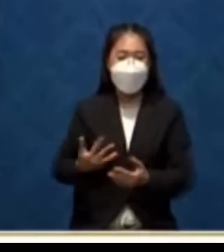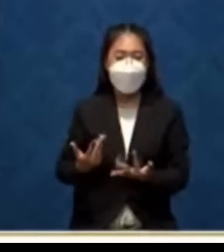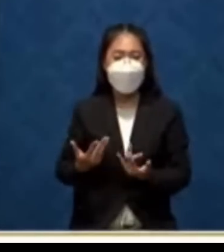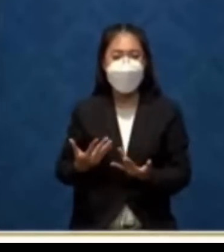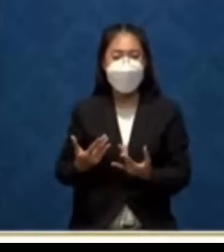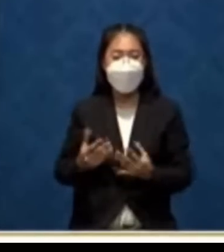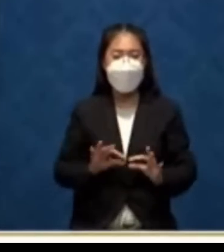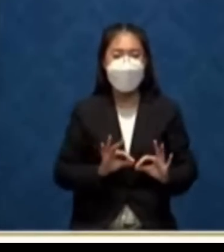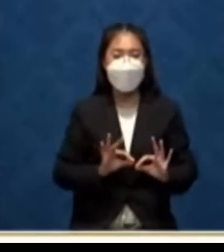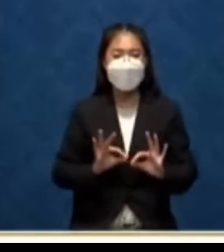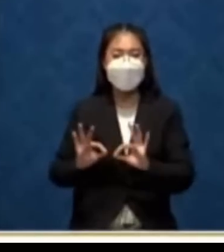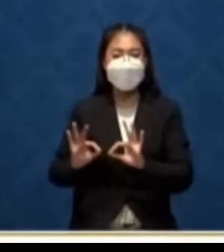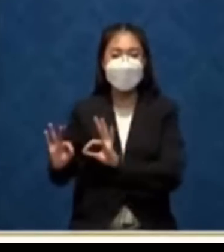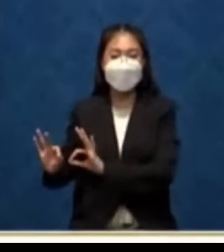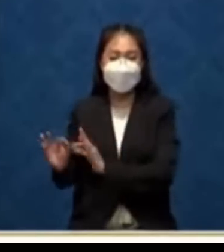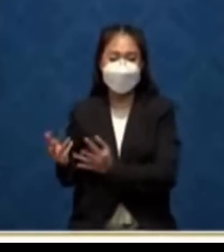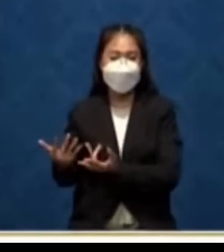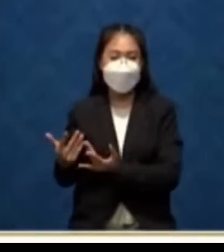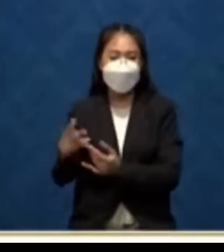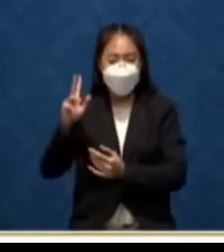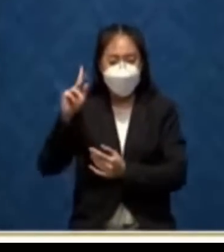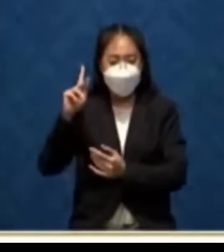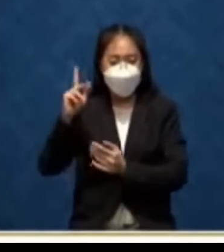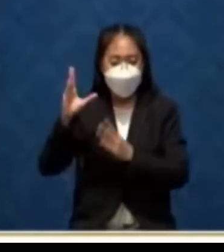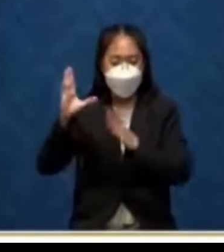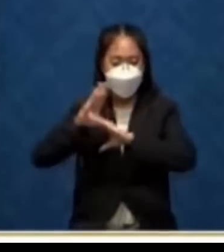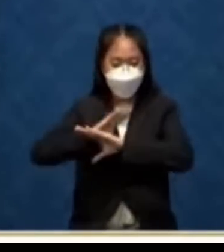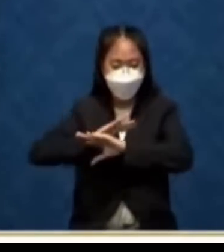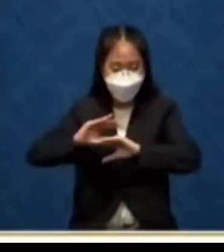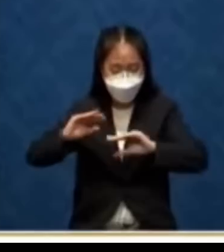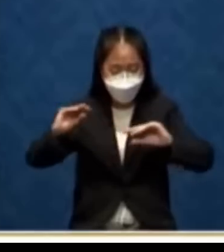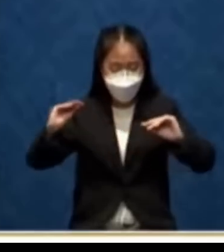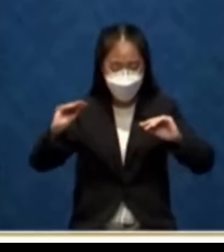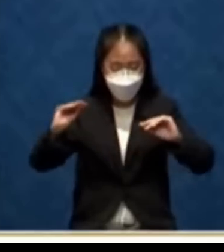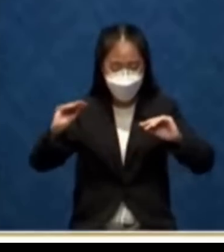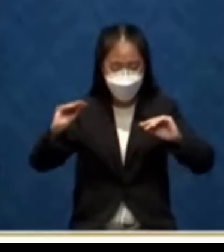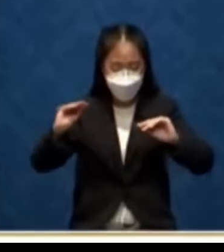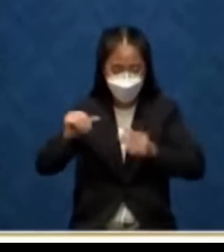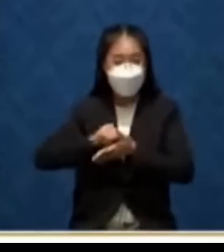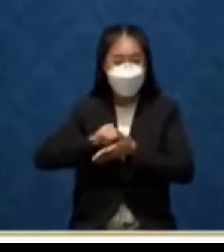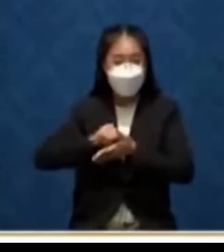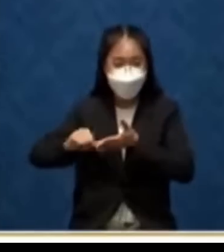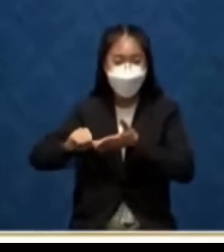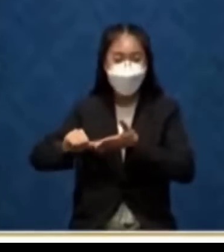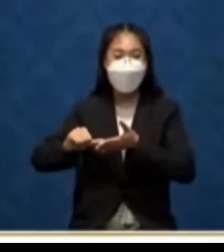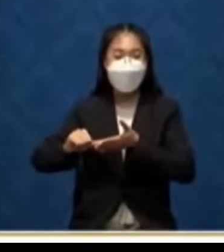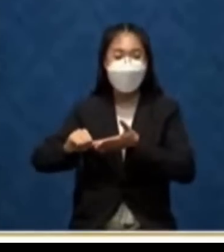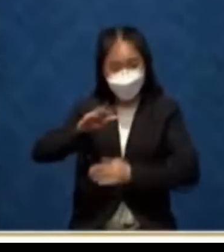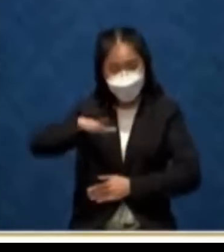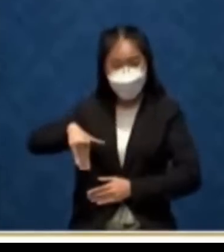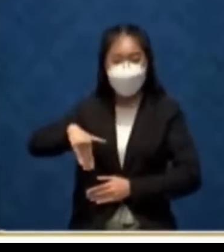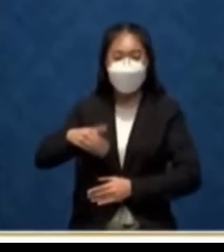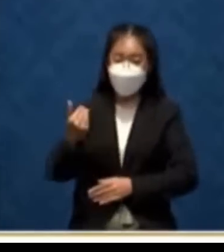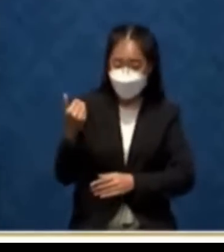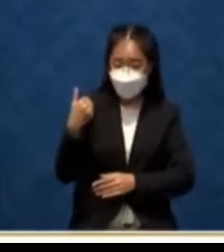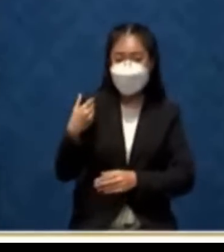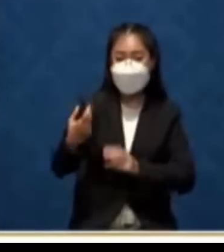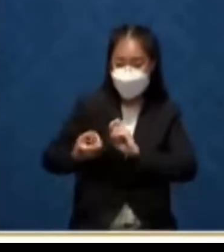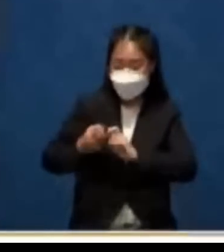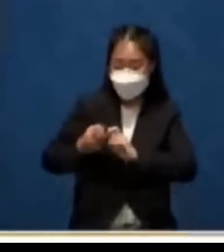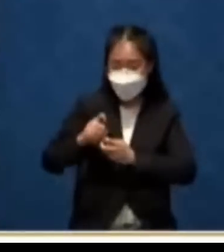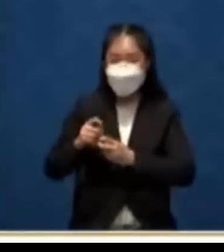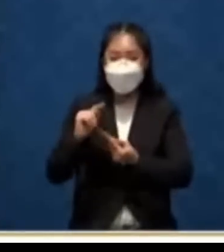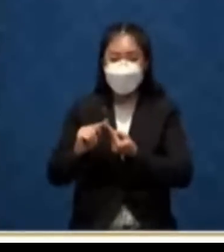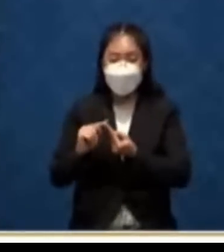หวังว่ารอให้กระแสซาลงก่อนแล้วค่อยมาแต่งเติมคดีกันทีหลังเต็มไปด้วยการลัก